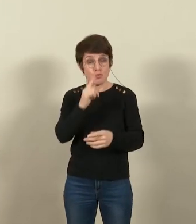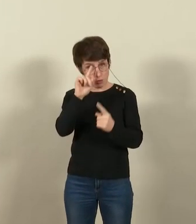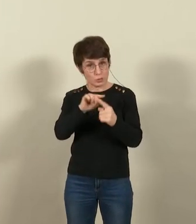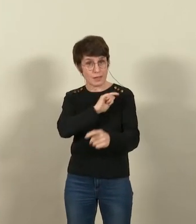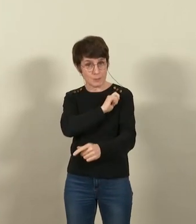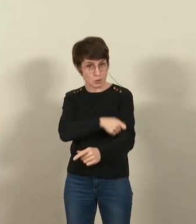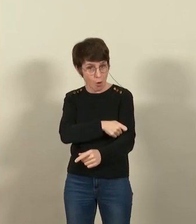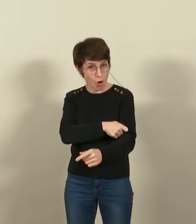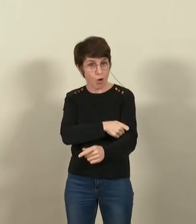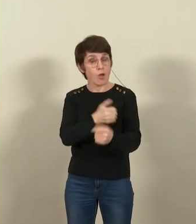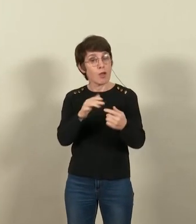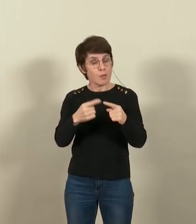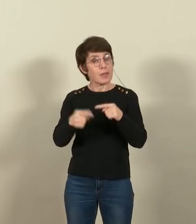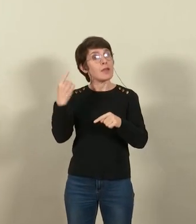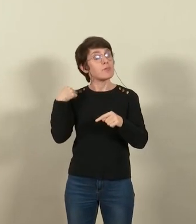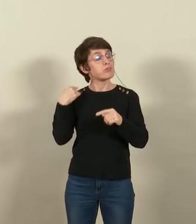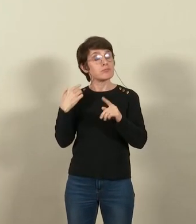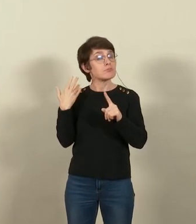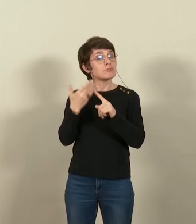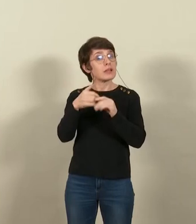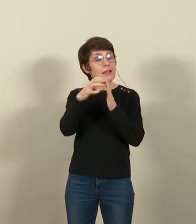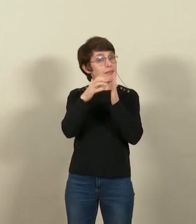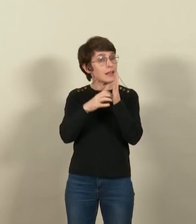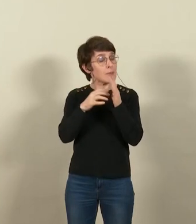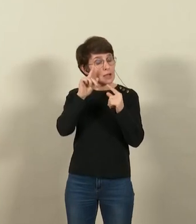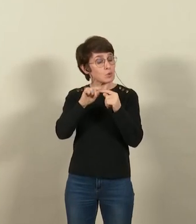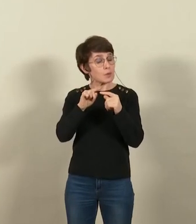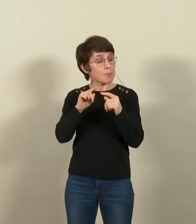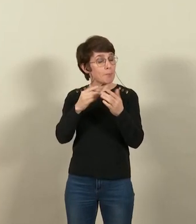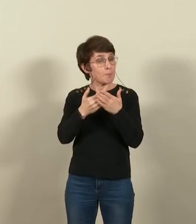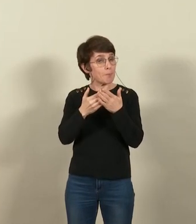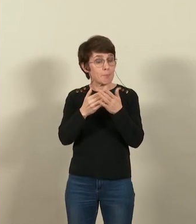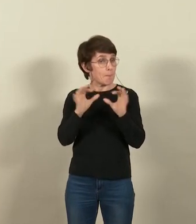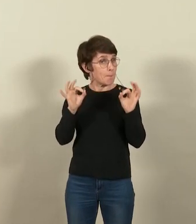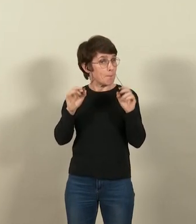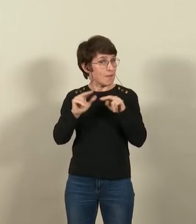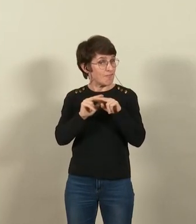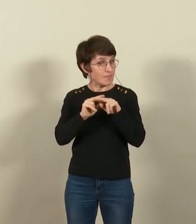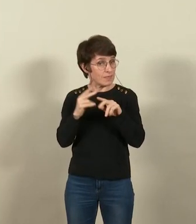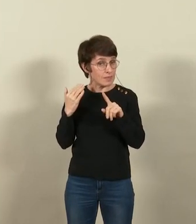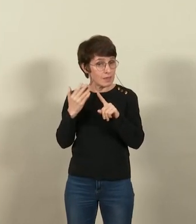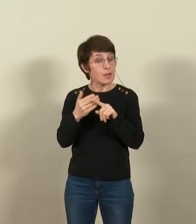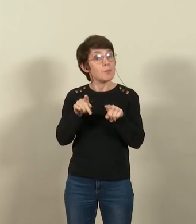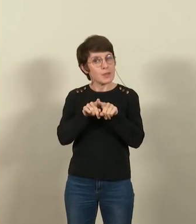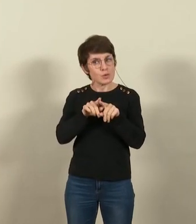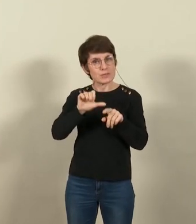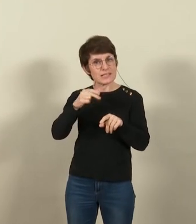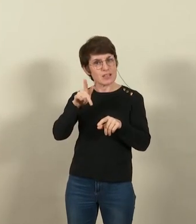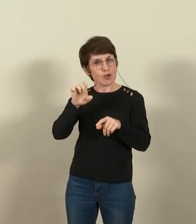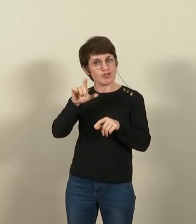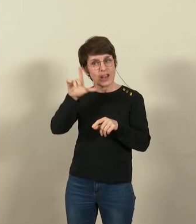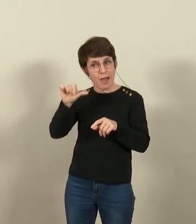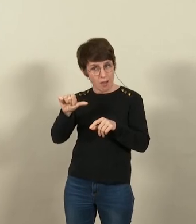temps il y a pas eu délibération sur cette sur cette question là parce que j'en ai pas fait en l'occurrence mais il y a eu aussi Angela et il y a Angela qui va